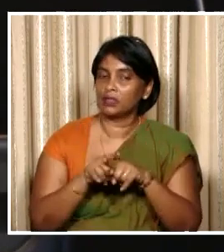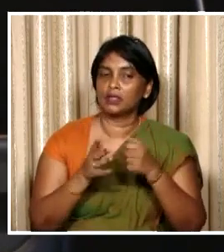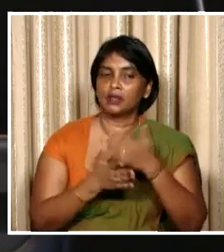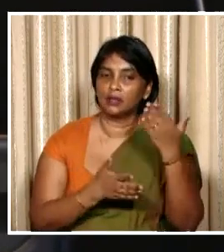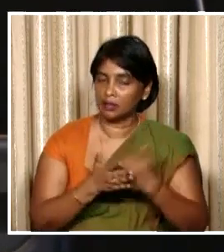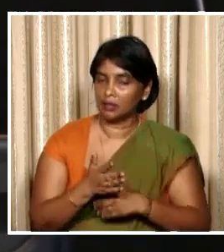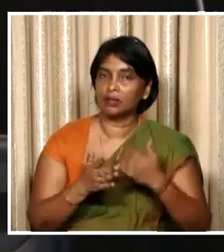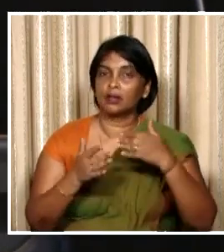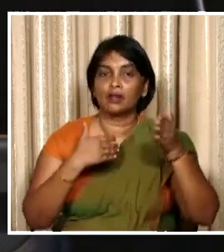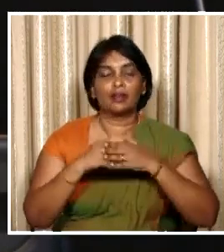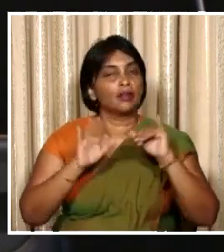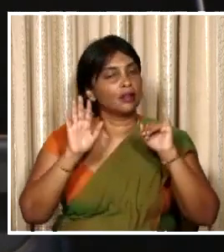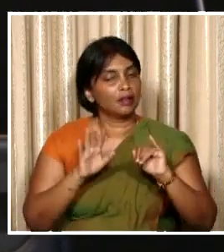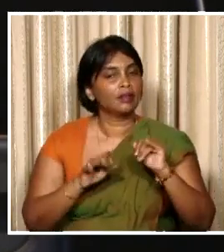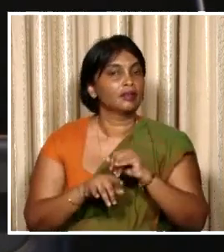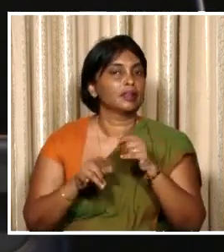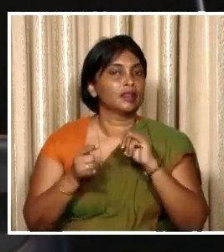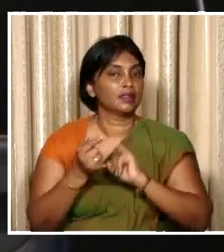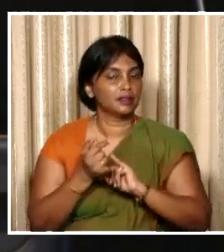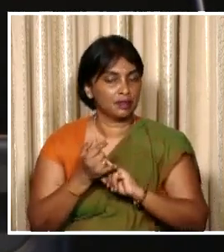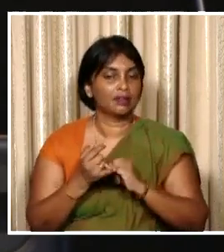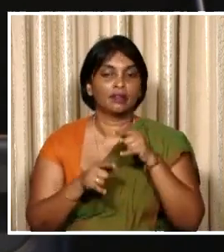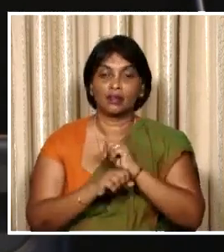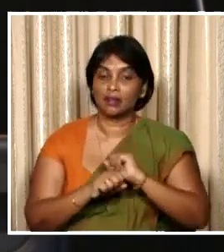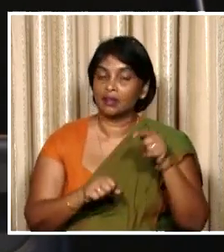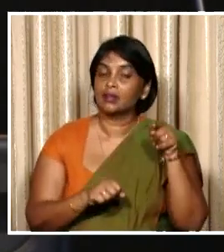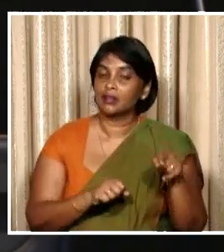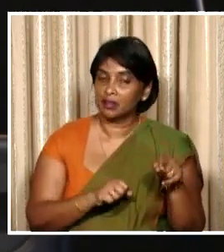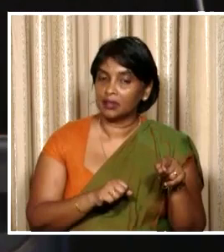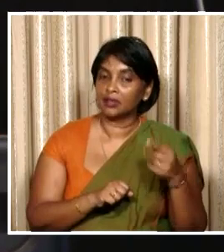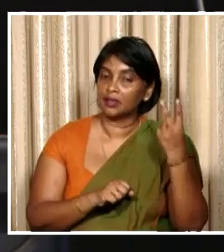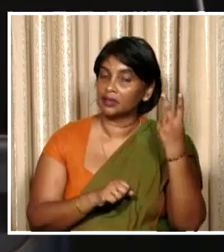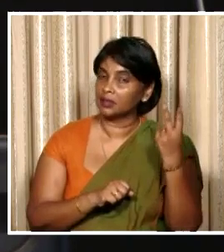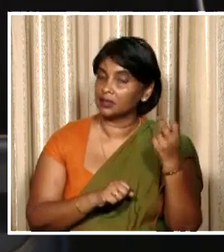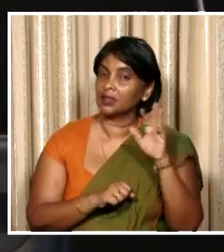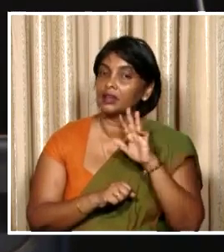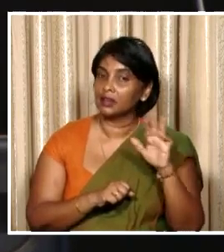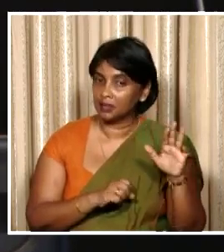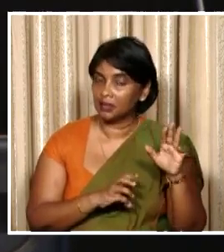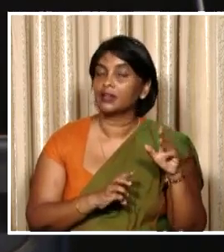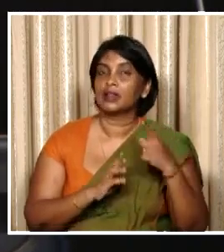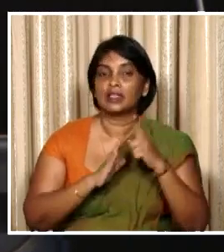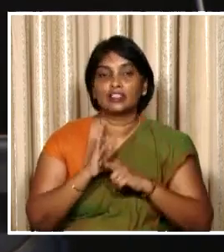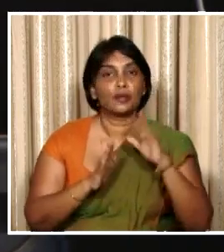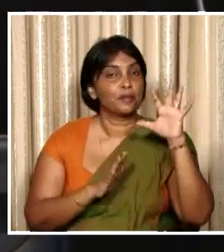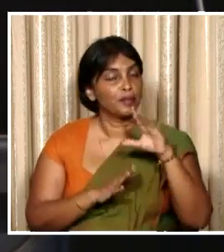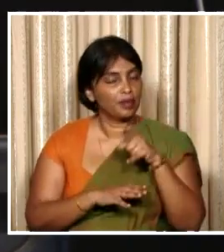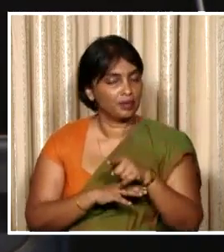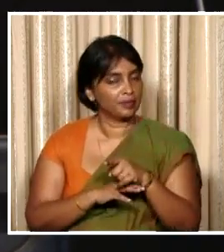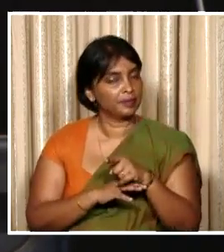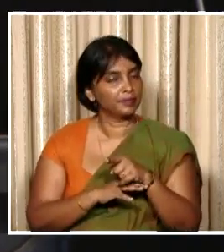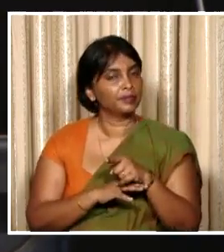වාර්තාව. ඇමනුම් හය සහරාන් කාත්තාන් ගොඩියේ නොමැති බව සඳහන් කරමින් 2019 ජනවාරි 5